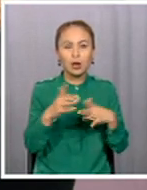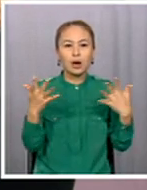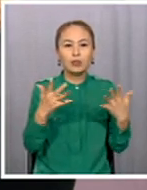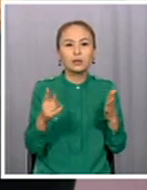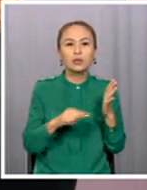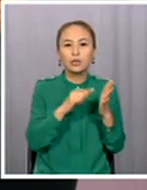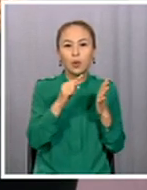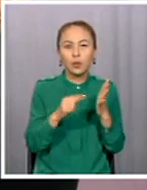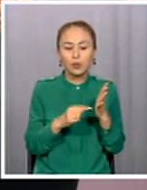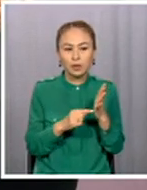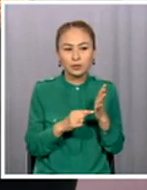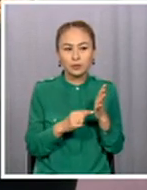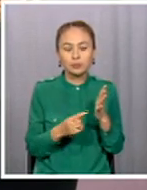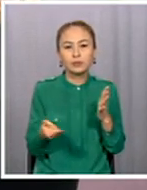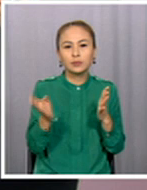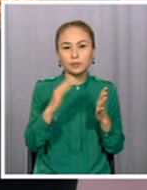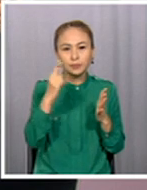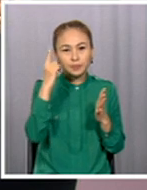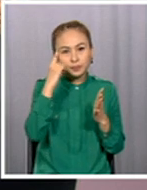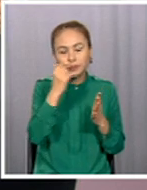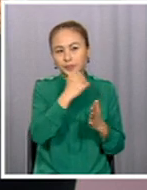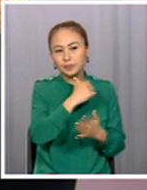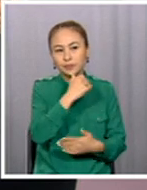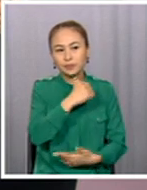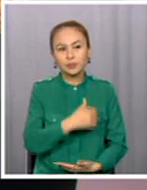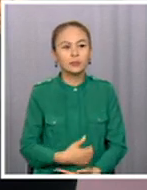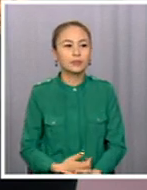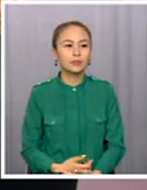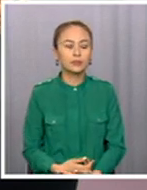қойылады? Қане ойланып көріңдер.